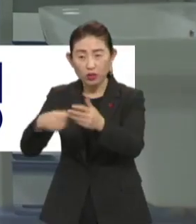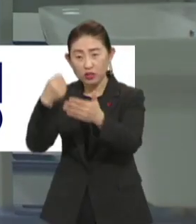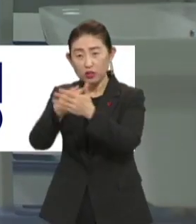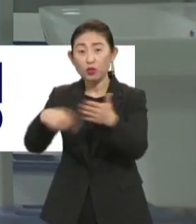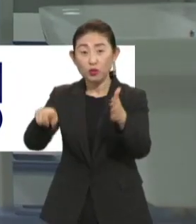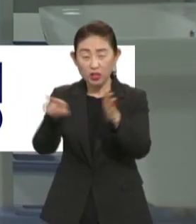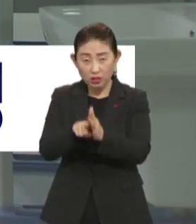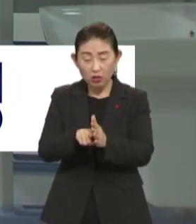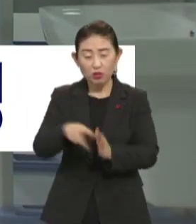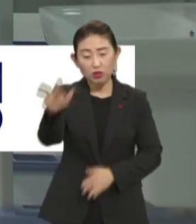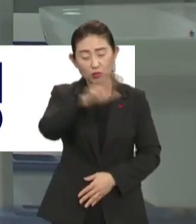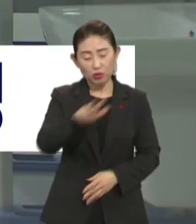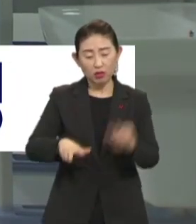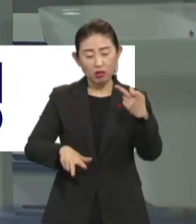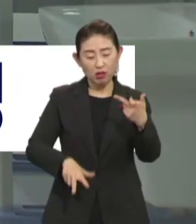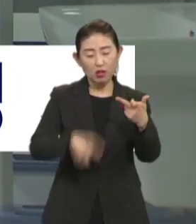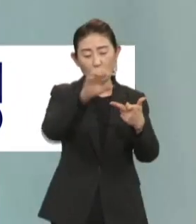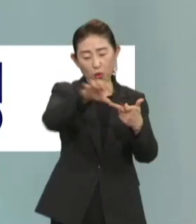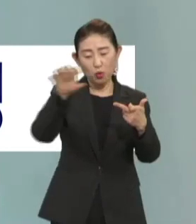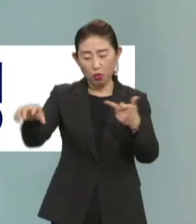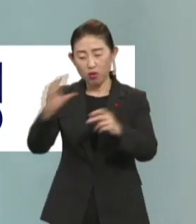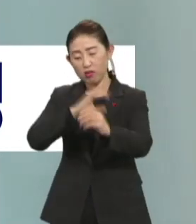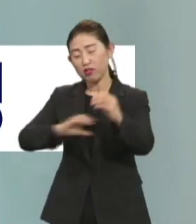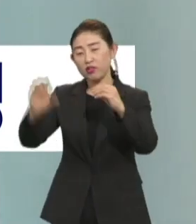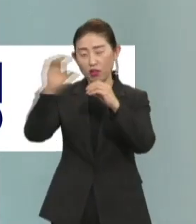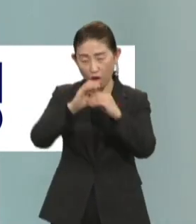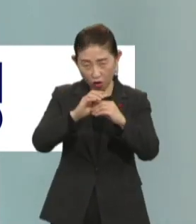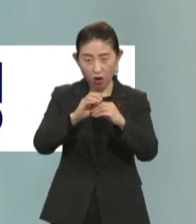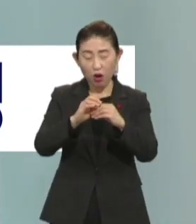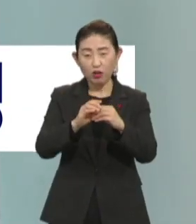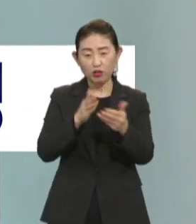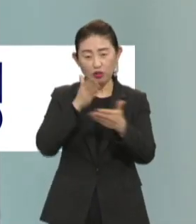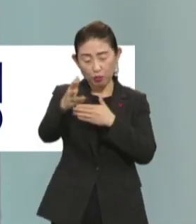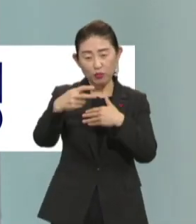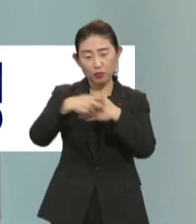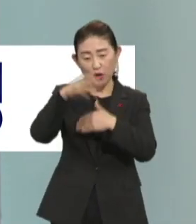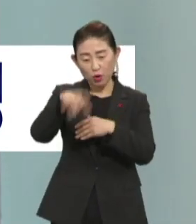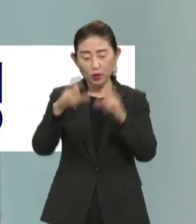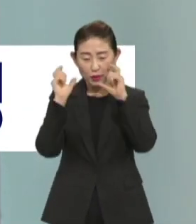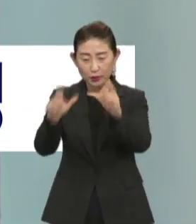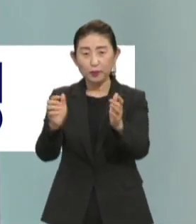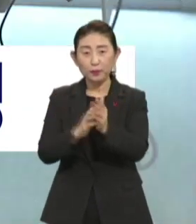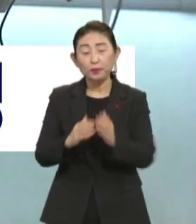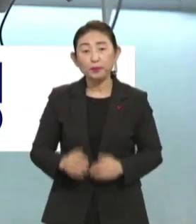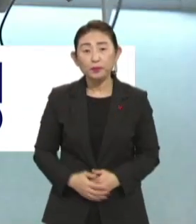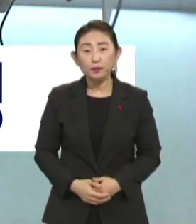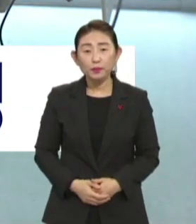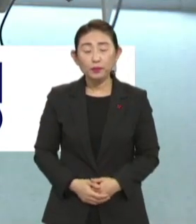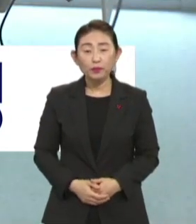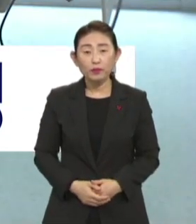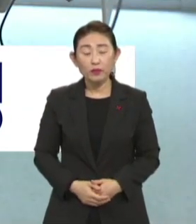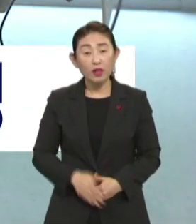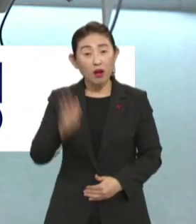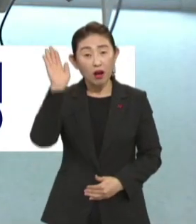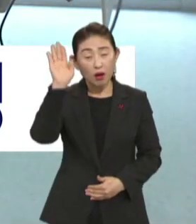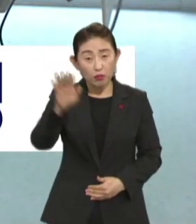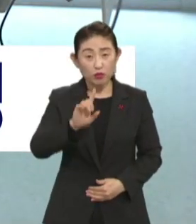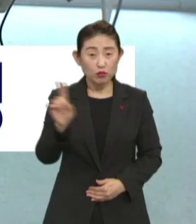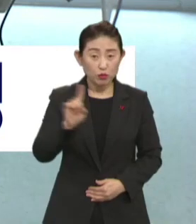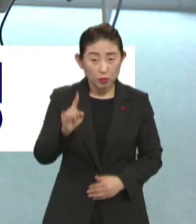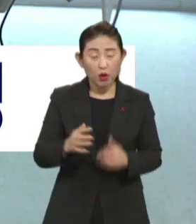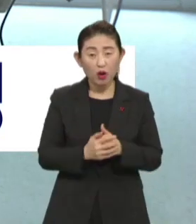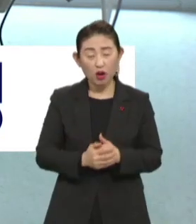병원을 비롯한 전국 17개 기관을 권역별 희귀질환 전문 기관으로 새로 지정했습니다 세종충남대